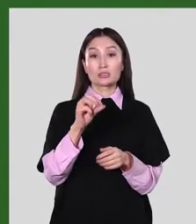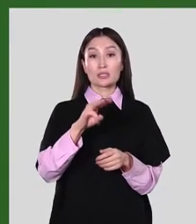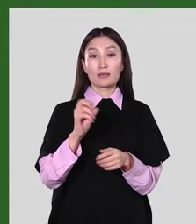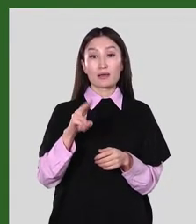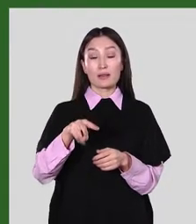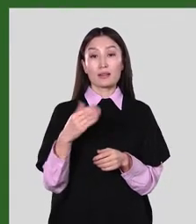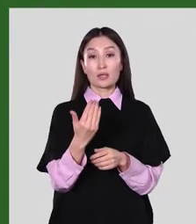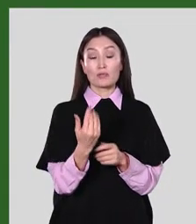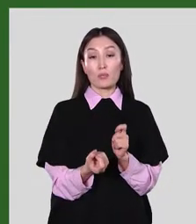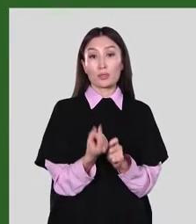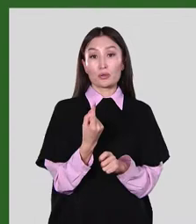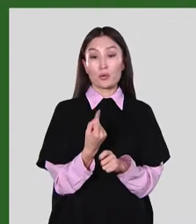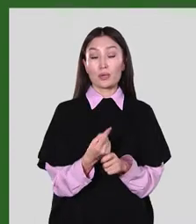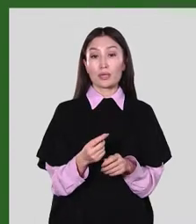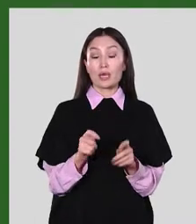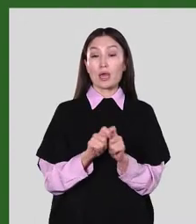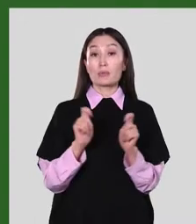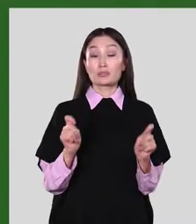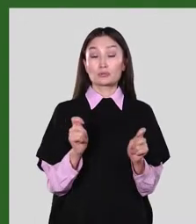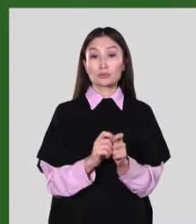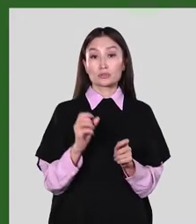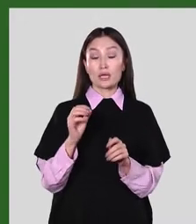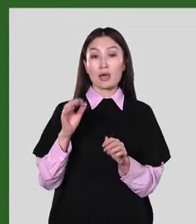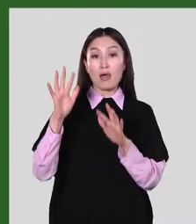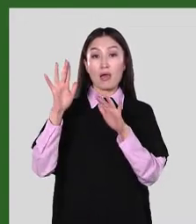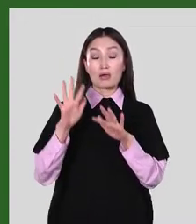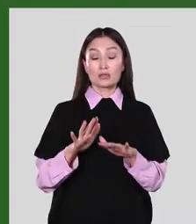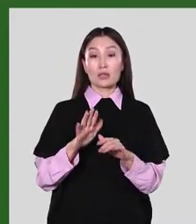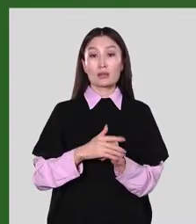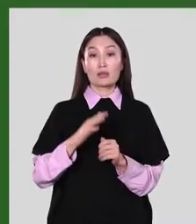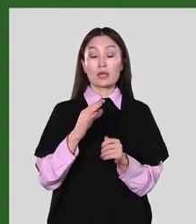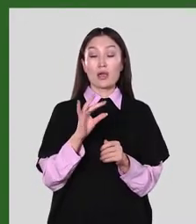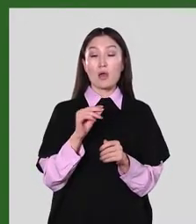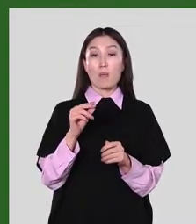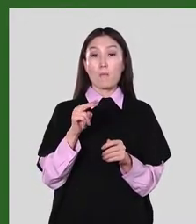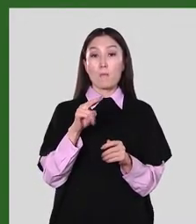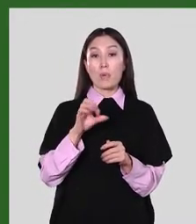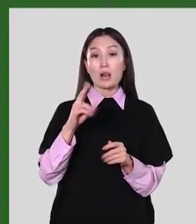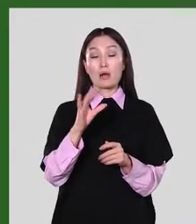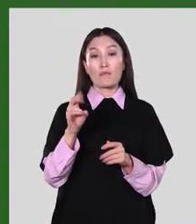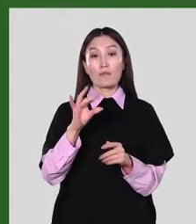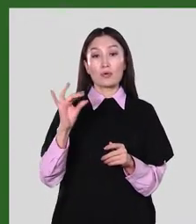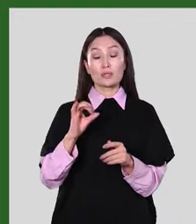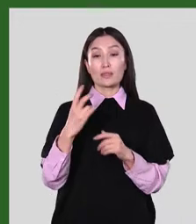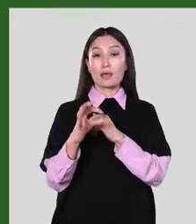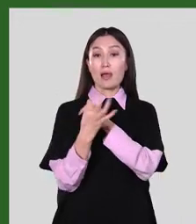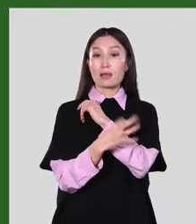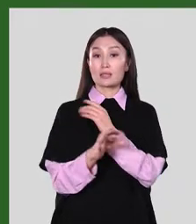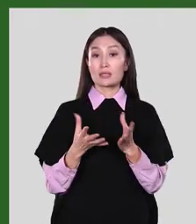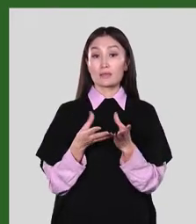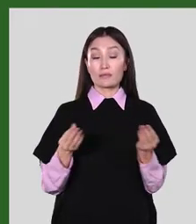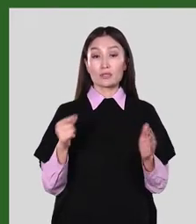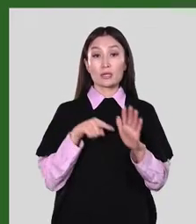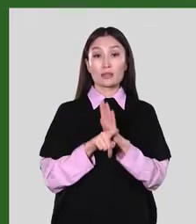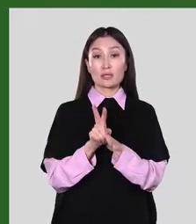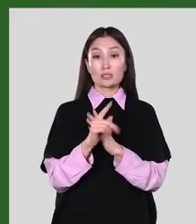притоки питаются талыми водами снегов и ледников половодье приходится на конец весны и начало